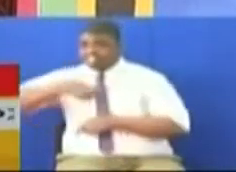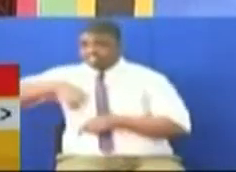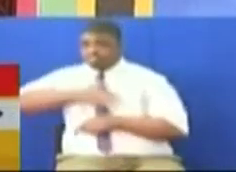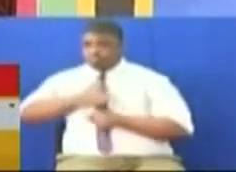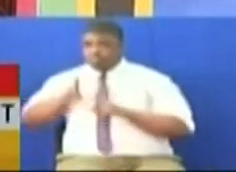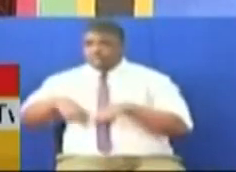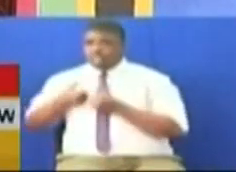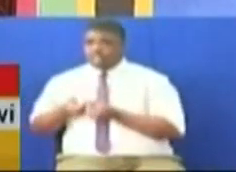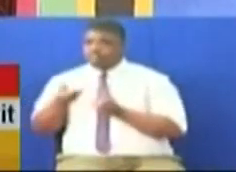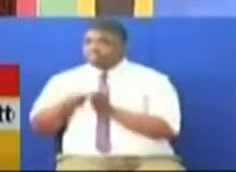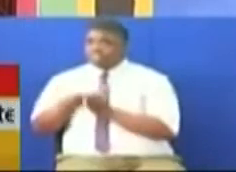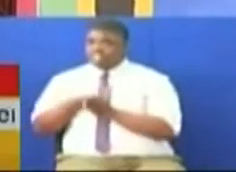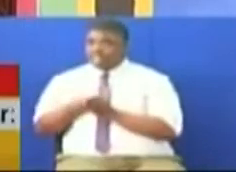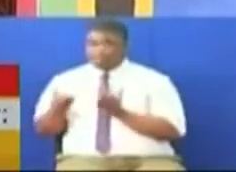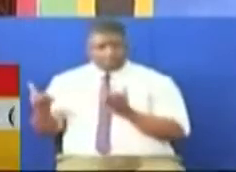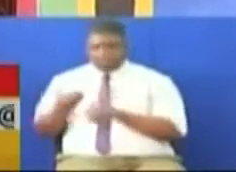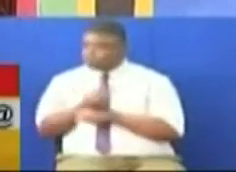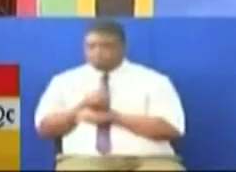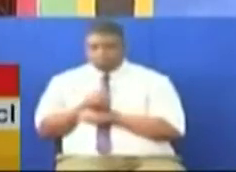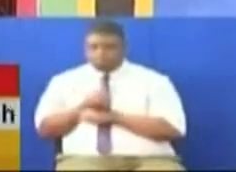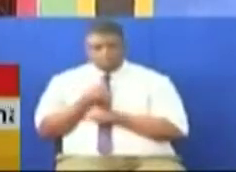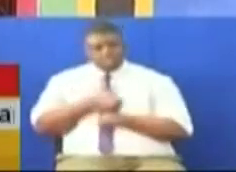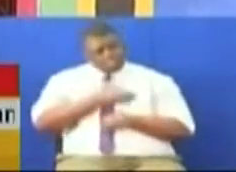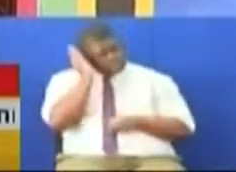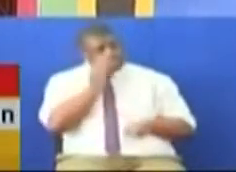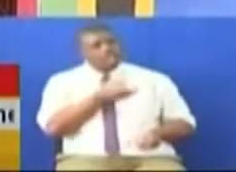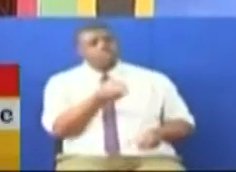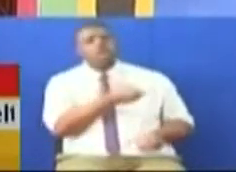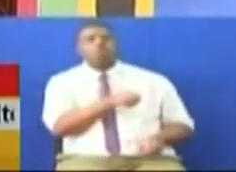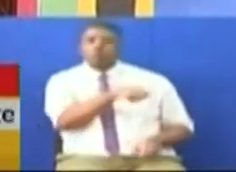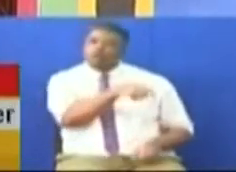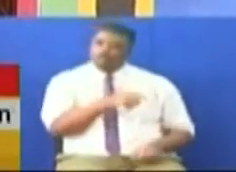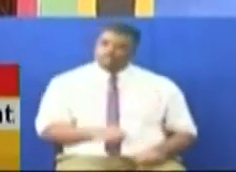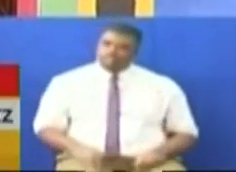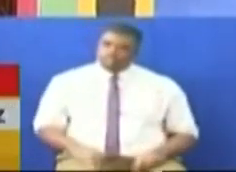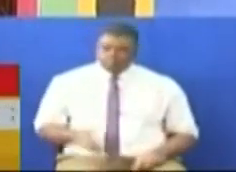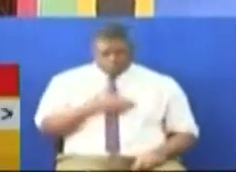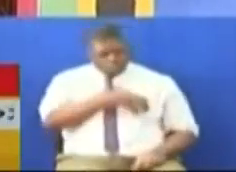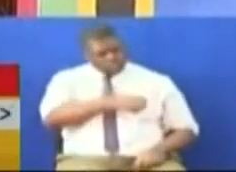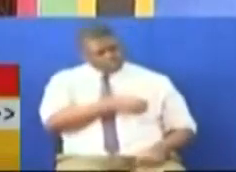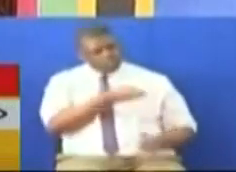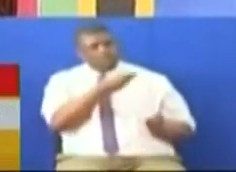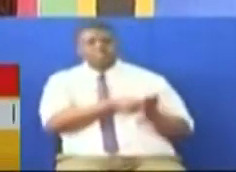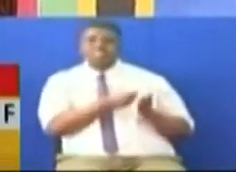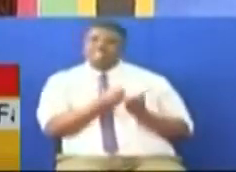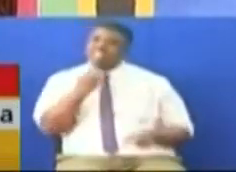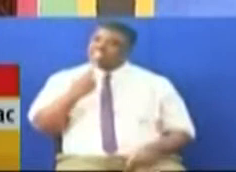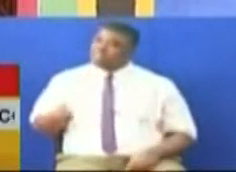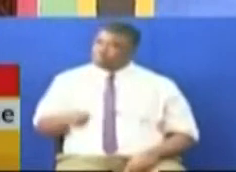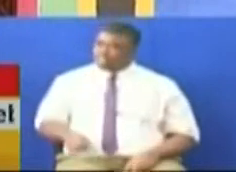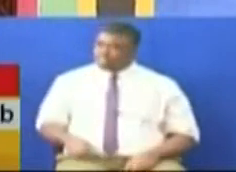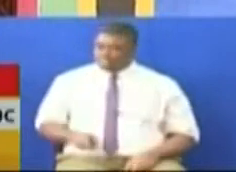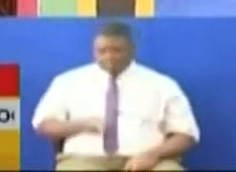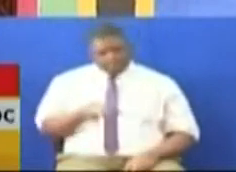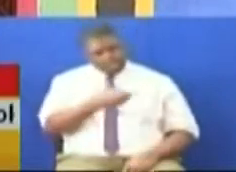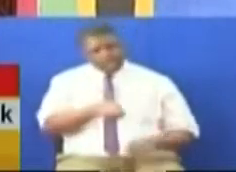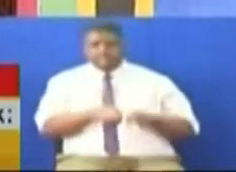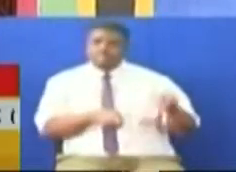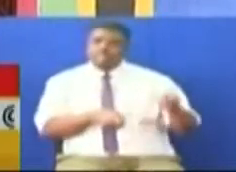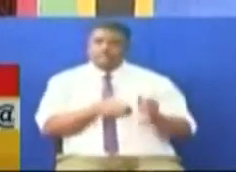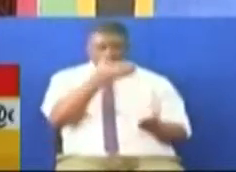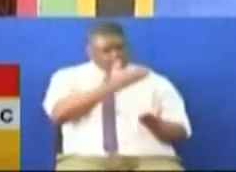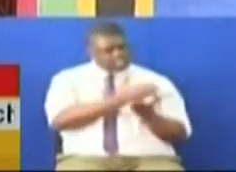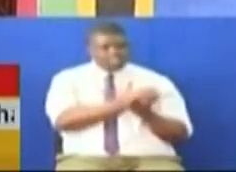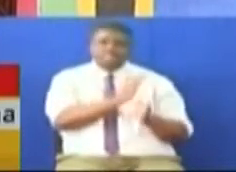serikali bado inadaiwa fedha hizo. Kwa hiyo, Mheshimiwa Speaker, tunataka waziri wa fedha tuambie. Na haya madeni ukienda kusoma ni madeni ambayo yameshahakikiwa